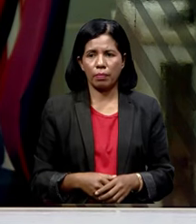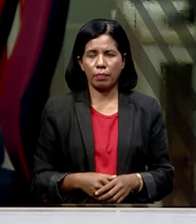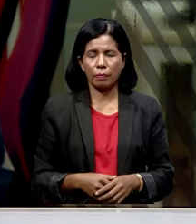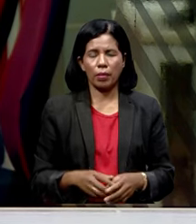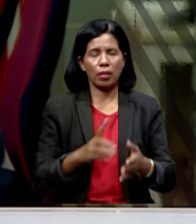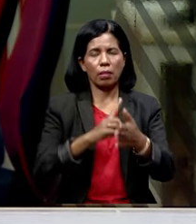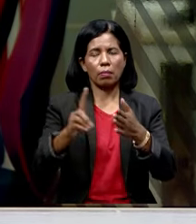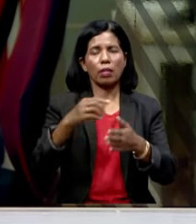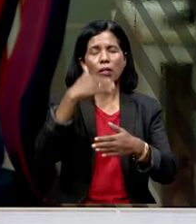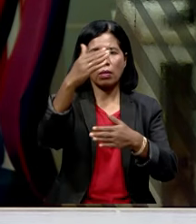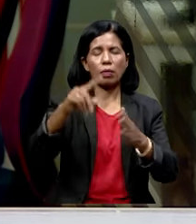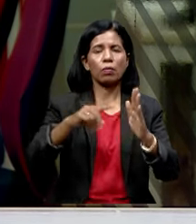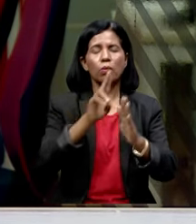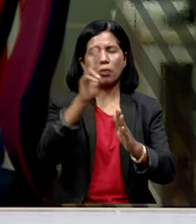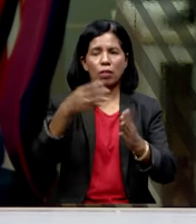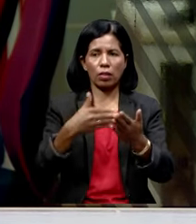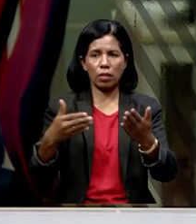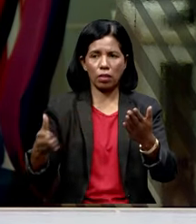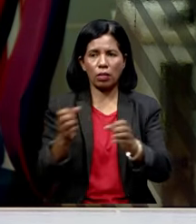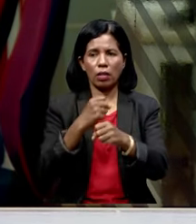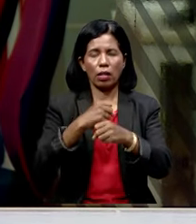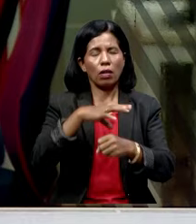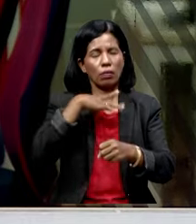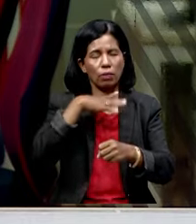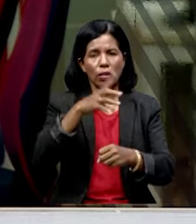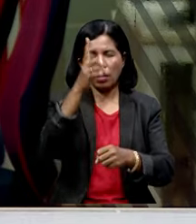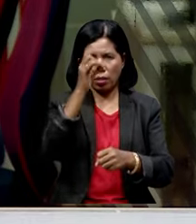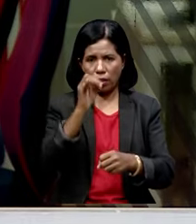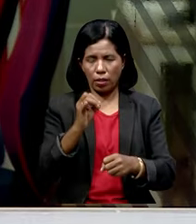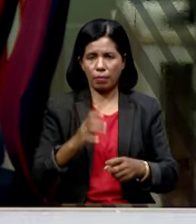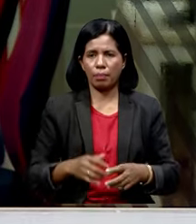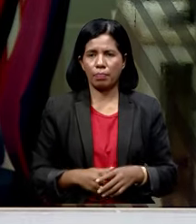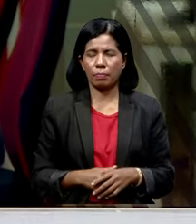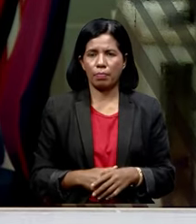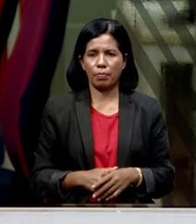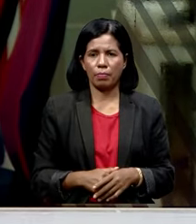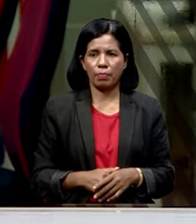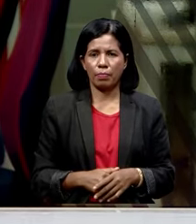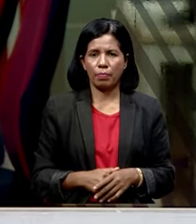semana hoy ha usa equipamiento moderno de la gestión lixo y capital dele.